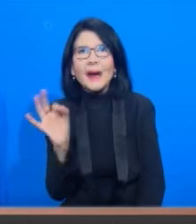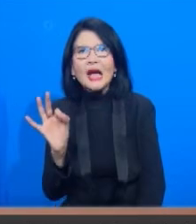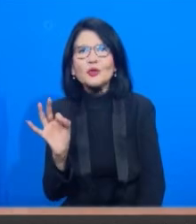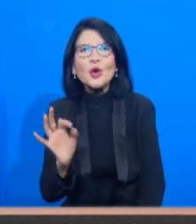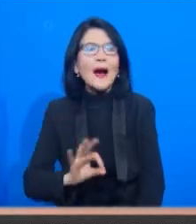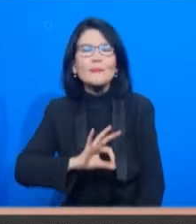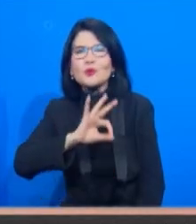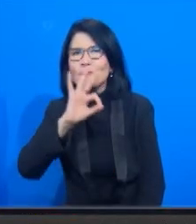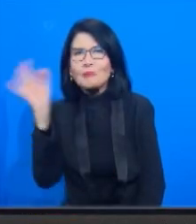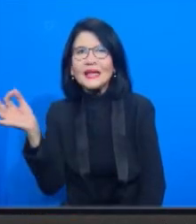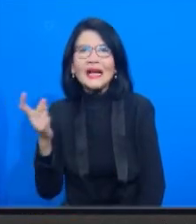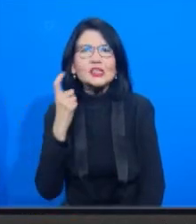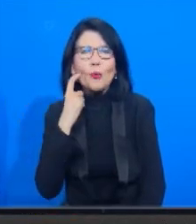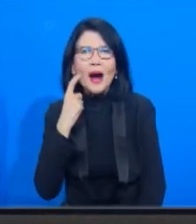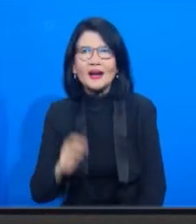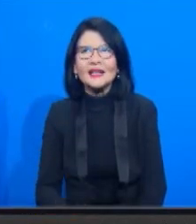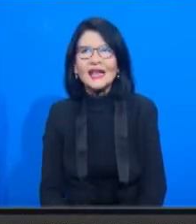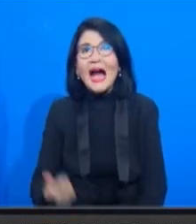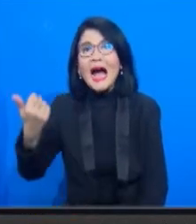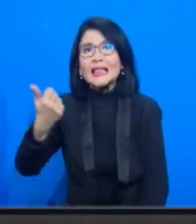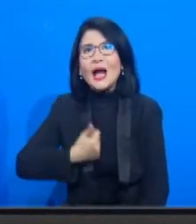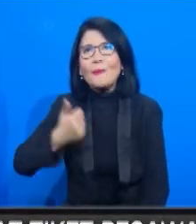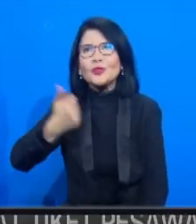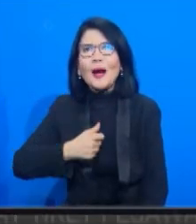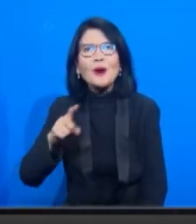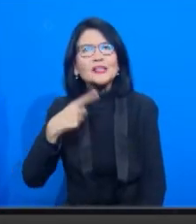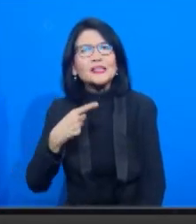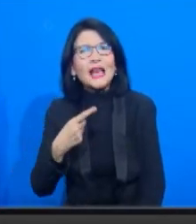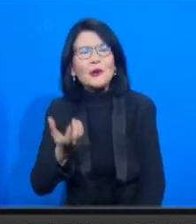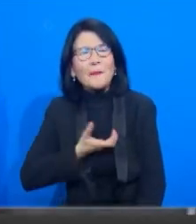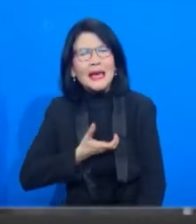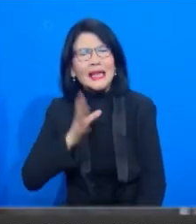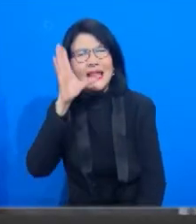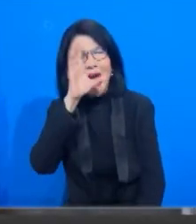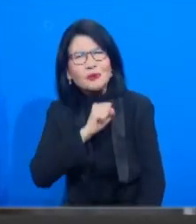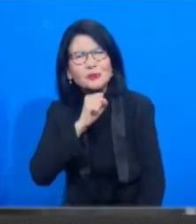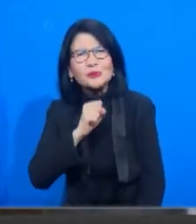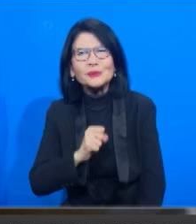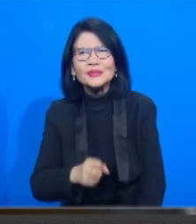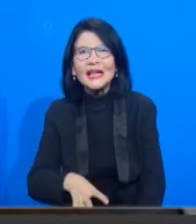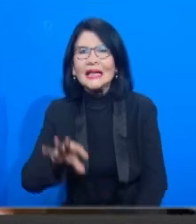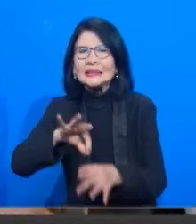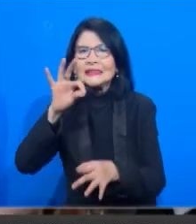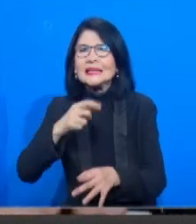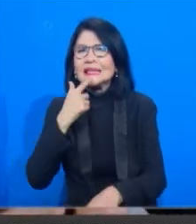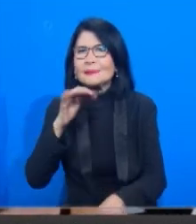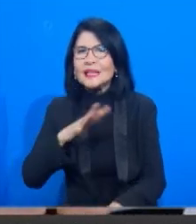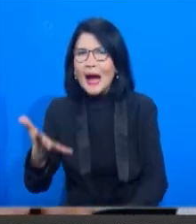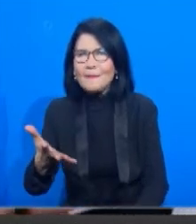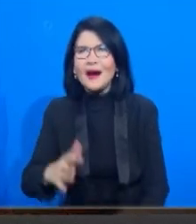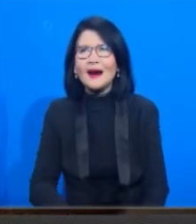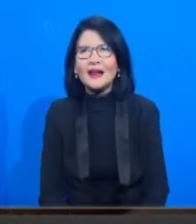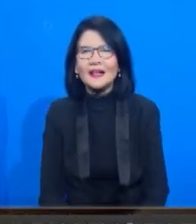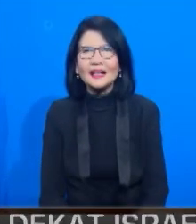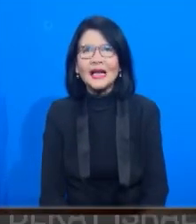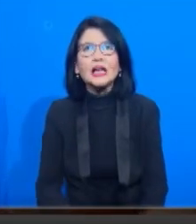pernah terpikirkan sebelumnya. Para tamunya akan selalu dibuat penasaran dan terkejut dengan rasa teh yang akan tercipta oleh kedai yang sudah ada